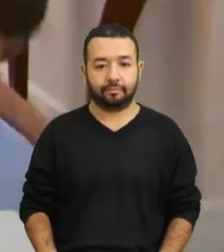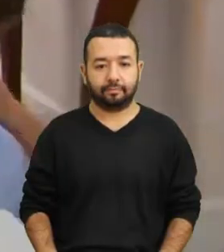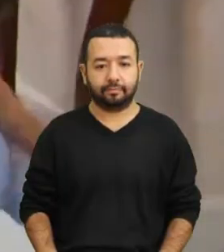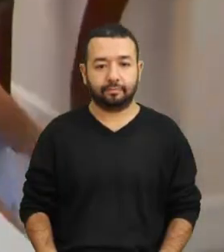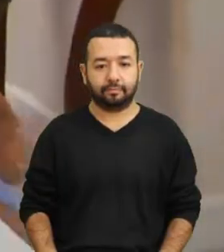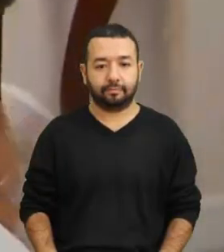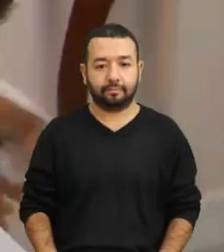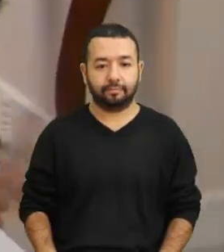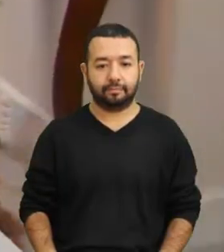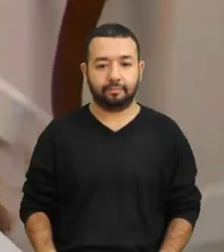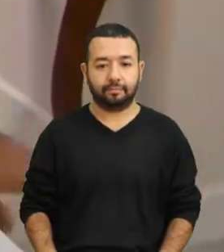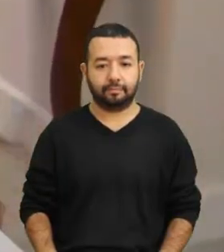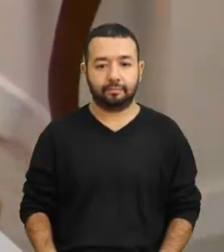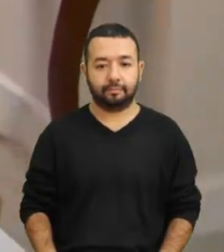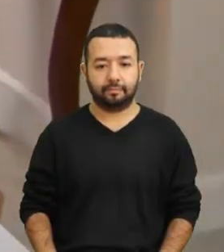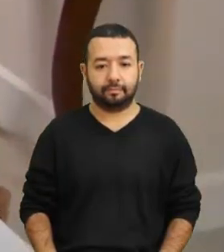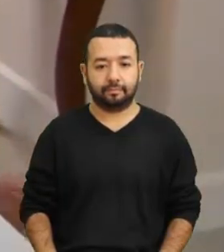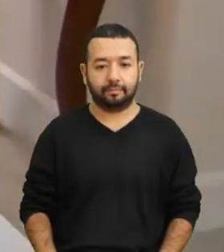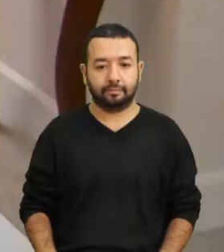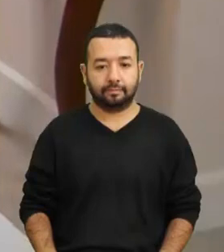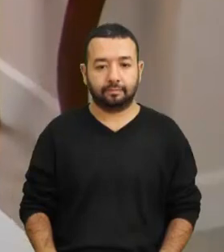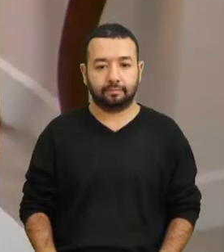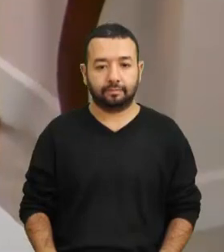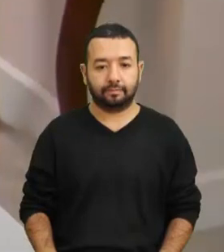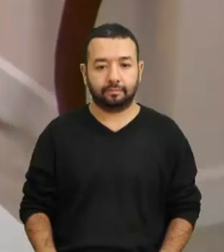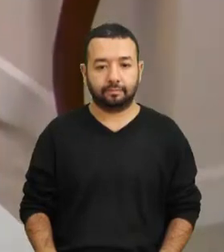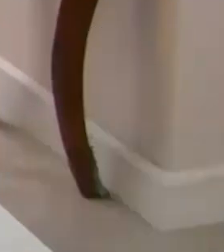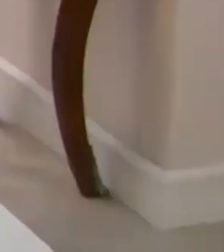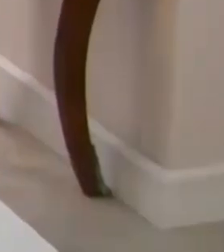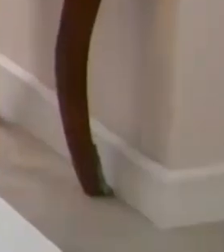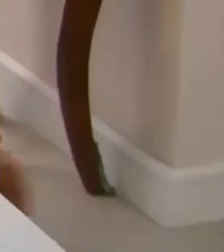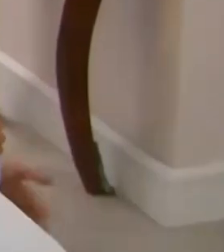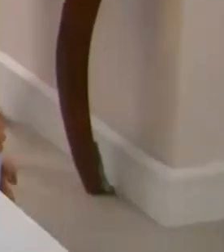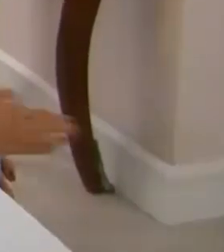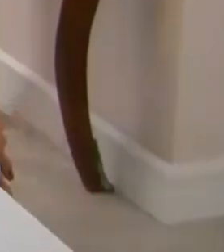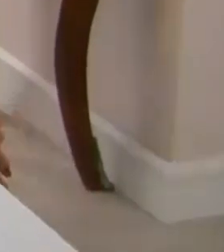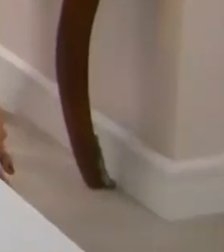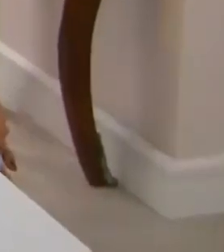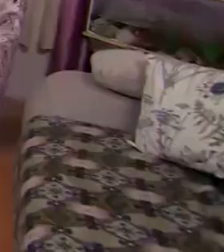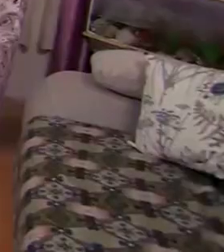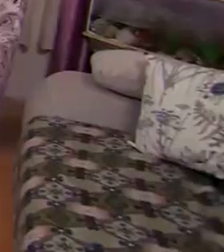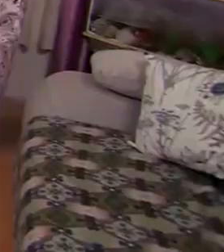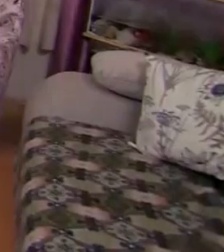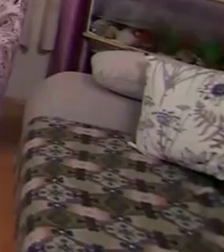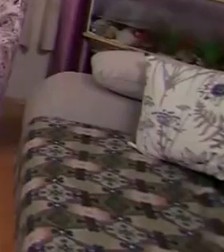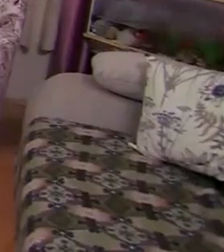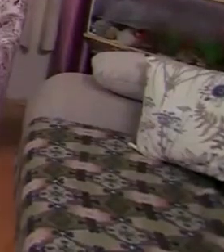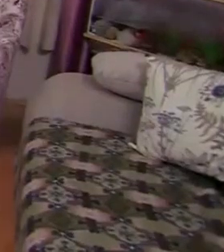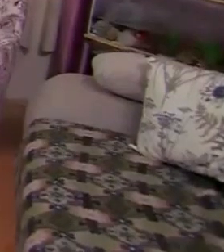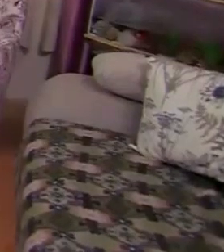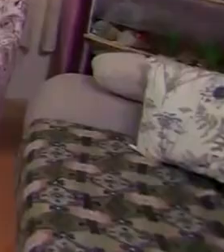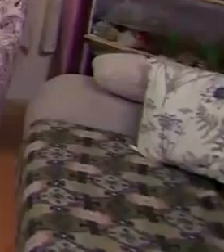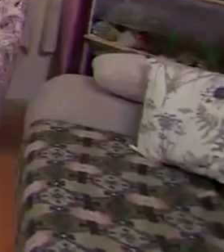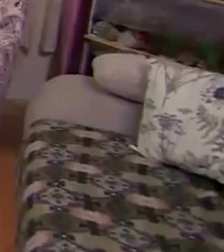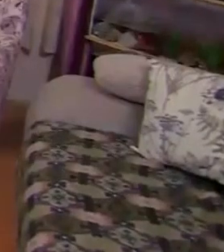Ay ilahi, Biricik kollarını sevgiyle Nurhan'ın boynuna doladı. Yanak yanağa gülümsüyorlar.